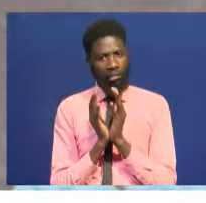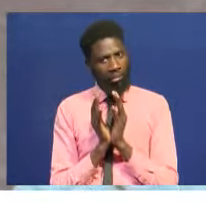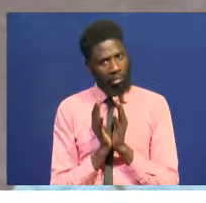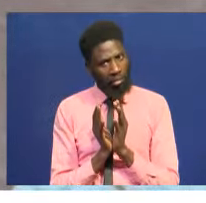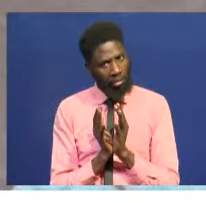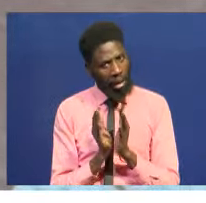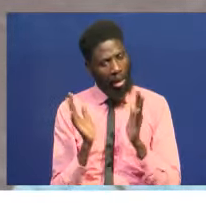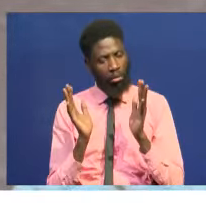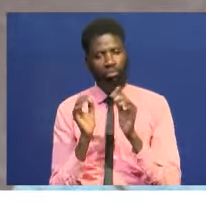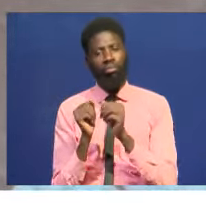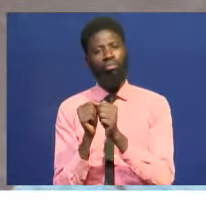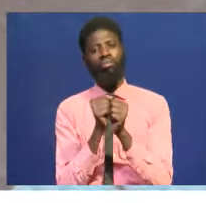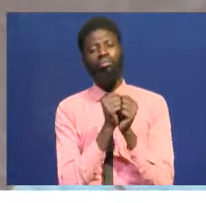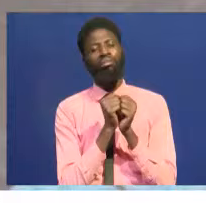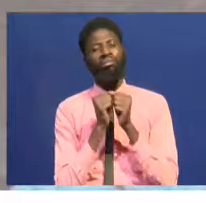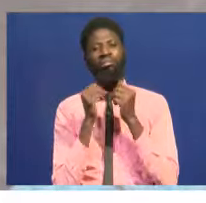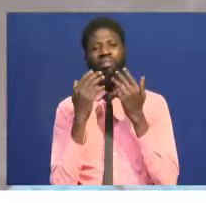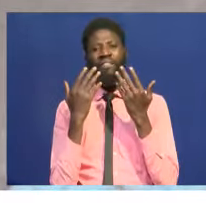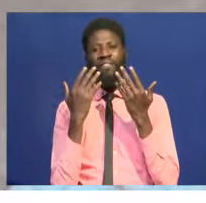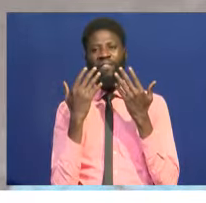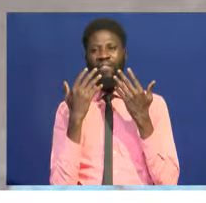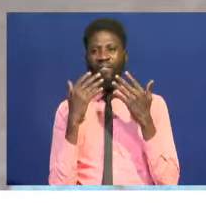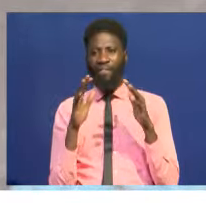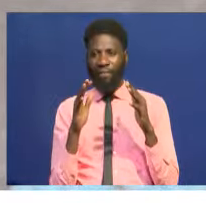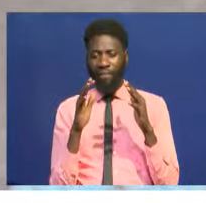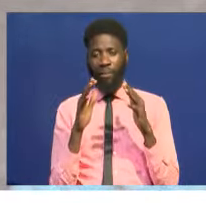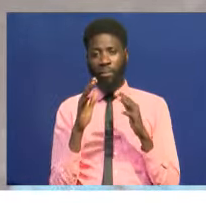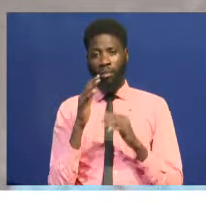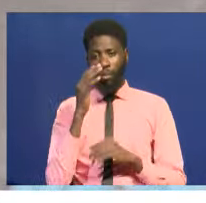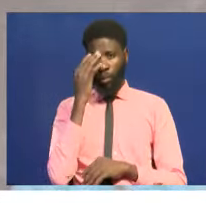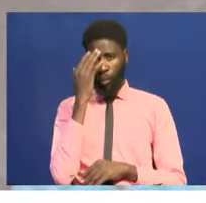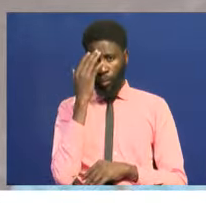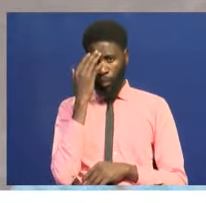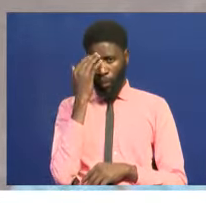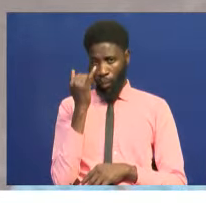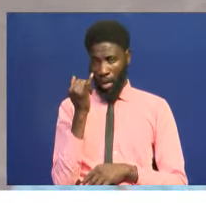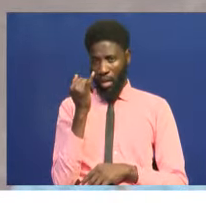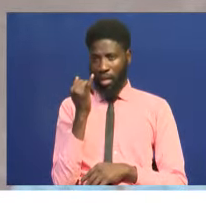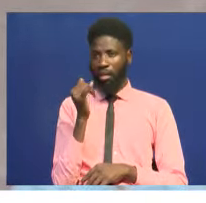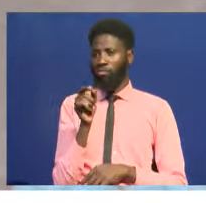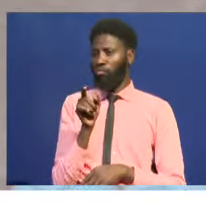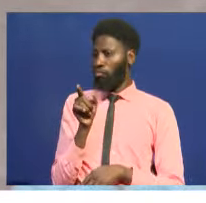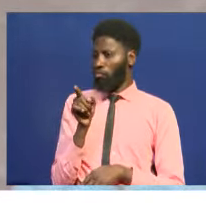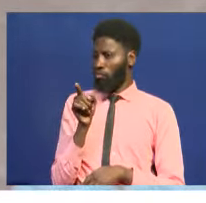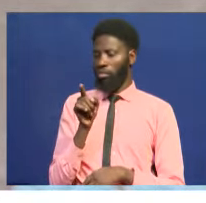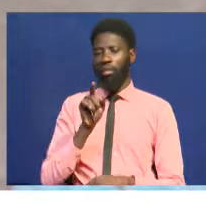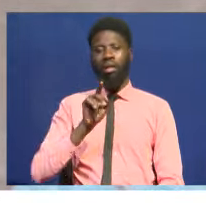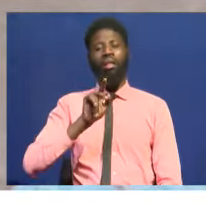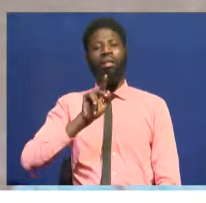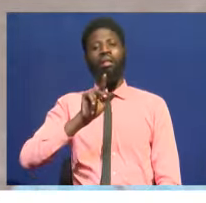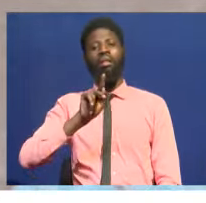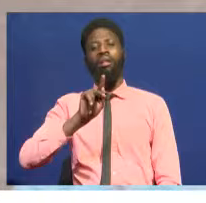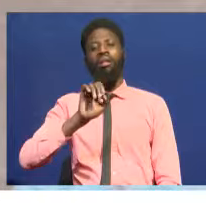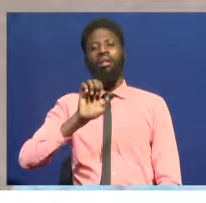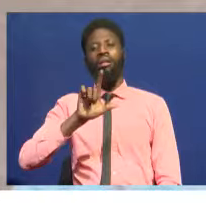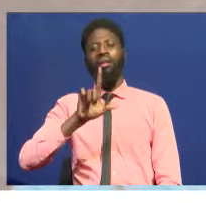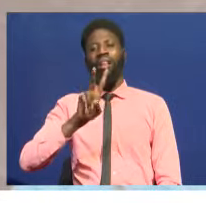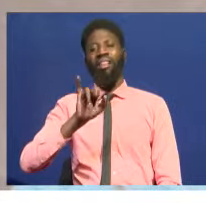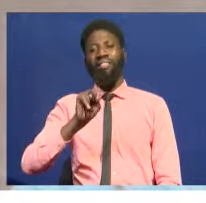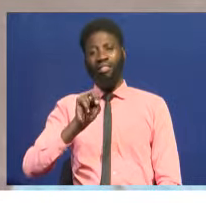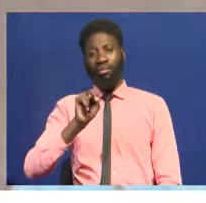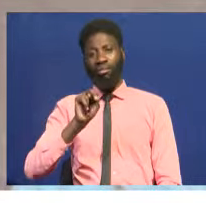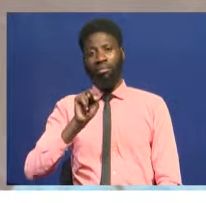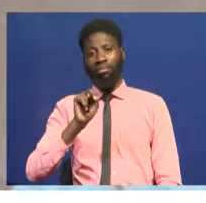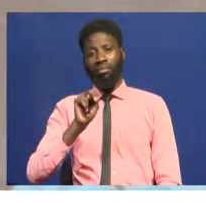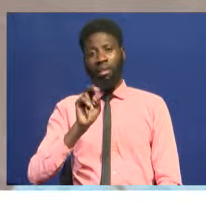imeungana kwa sababu ya kijana huyu Kelvin. And therefore